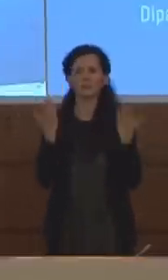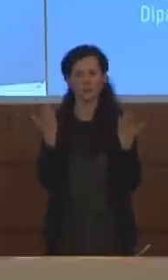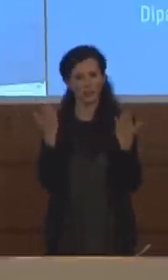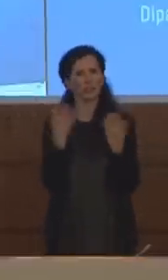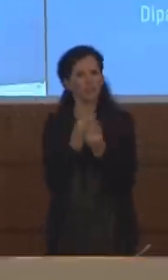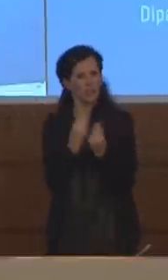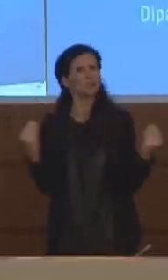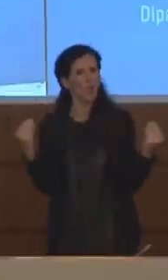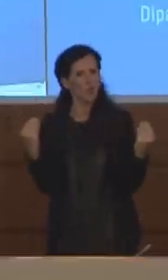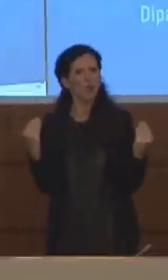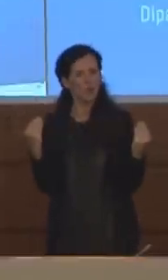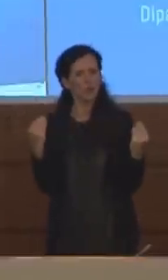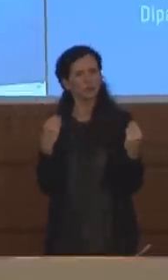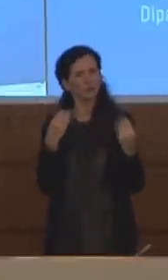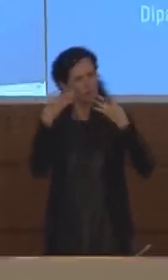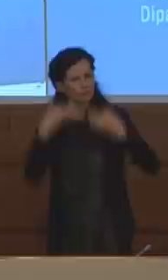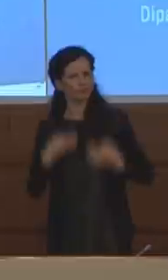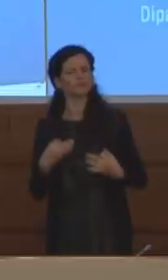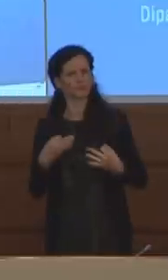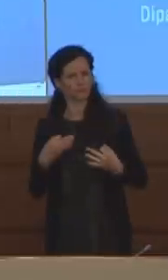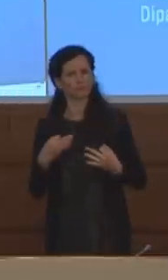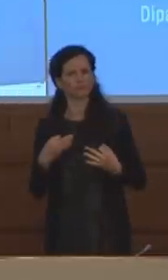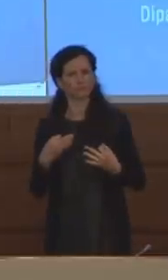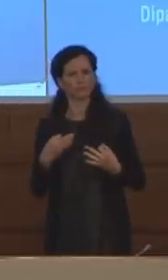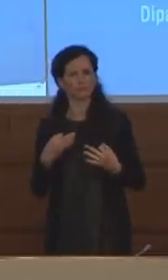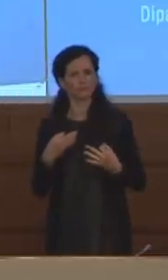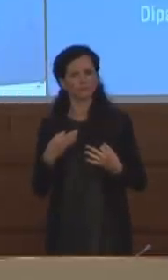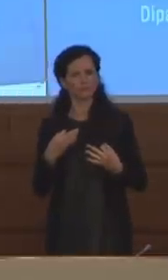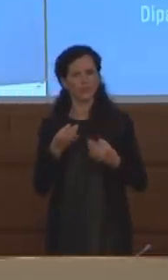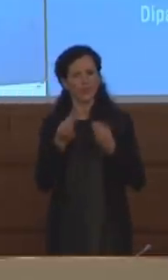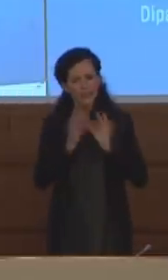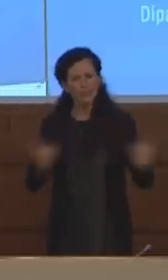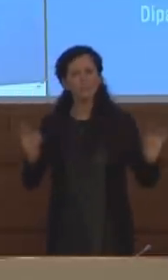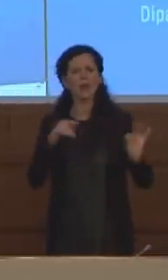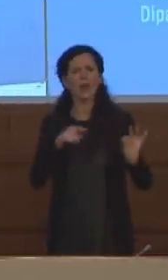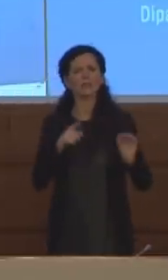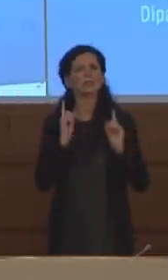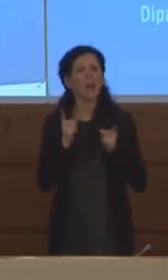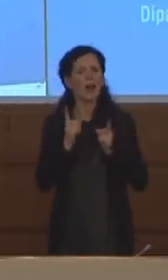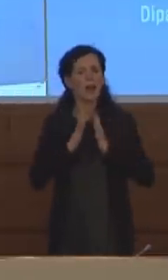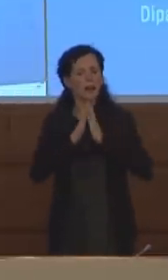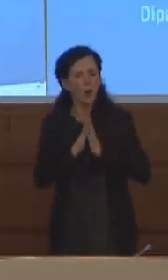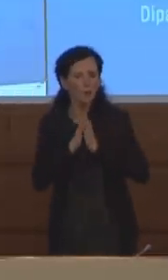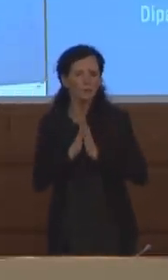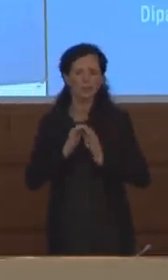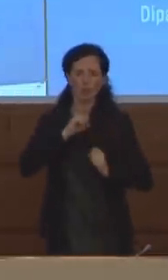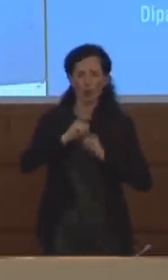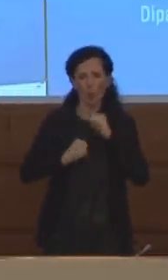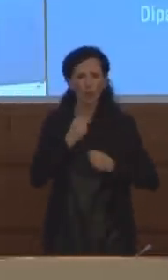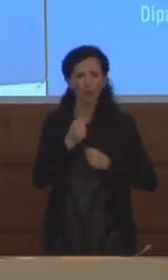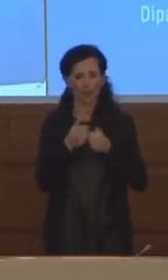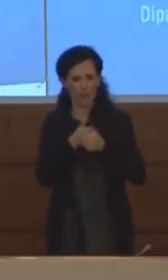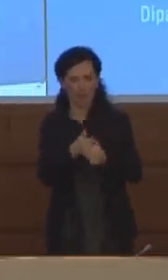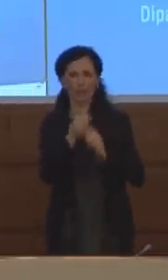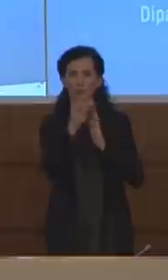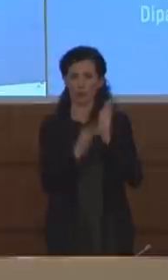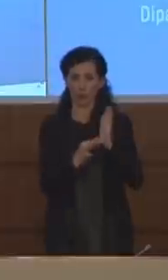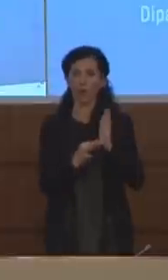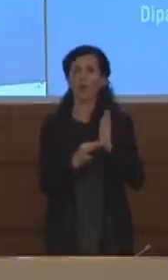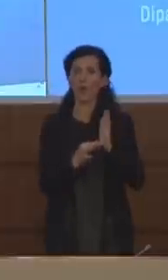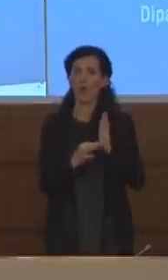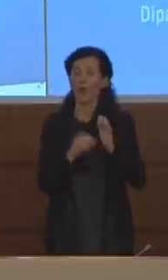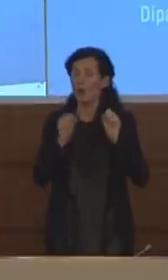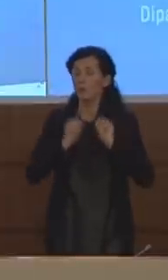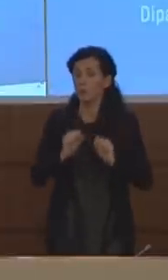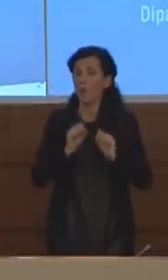puntuali nel adottare le raccomandazioni la circolazione del virus può riprendere in maniera